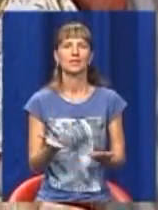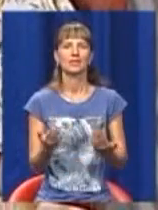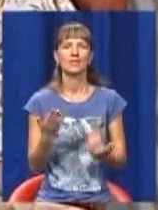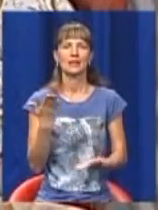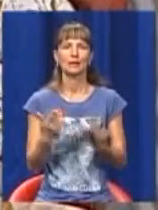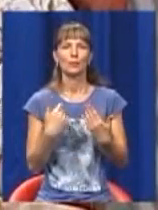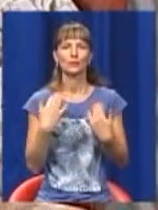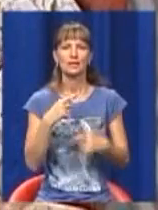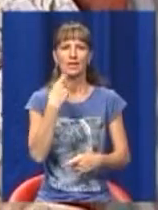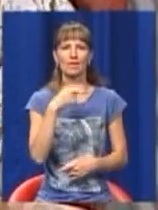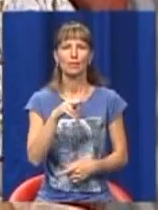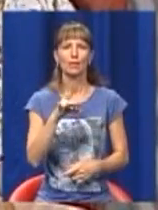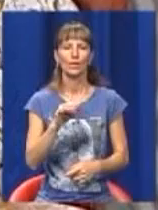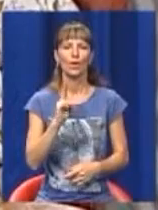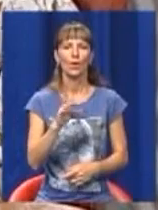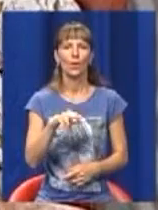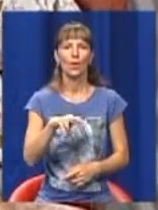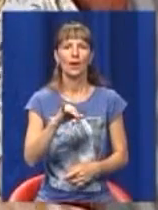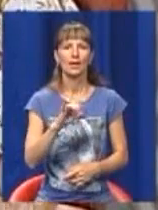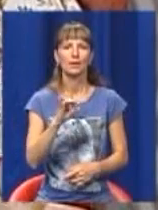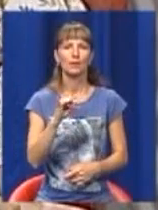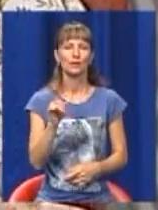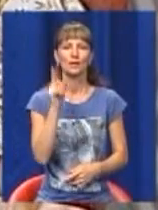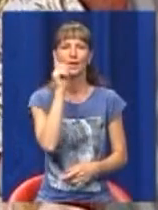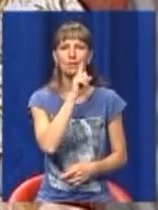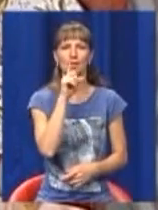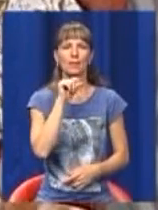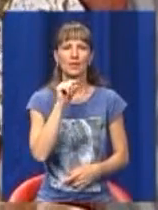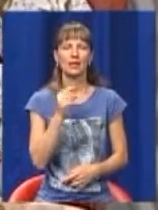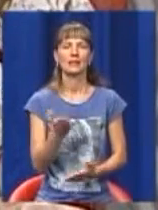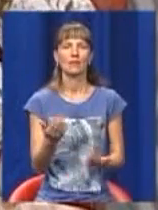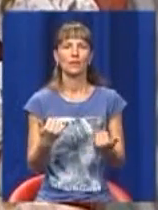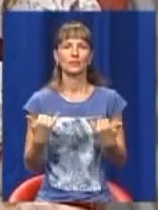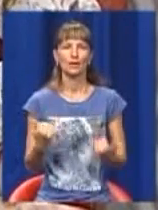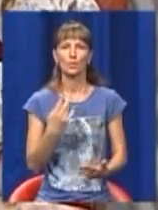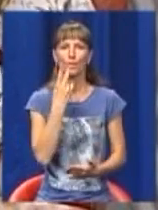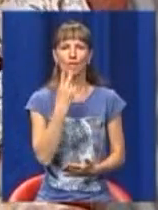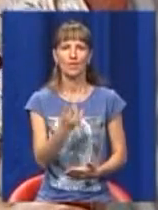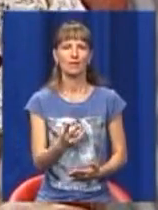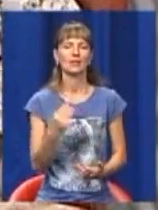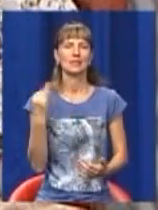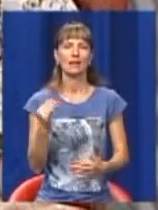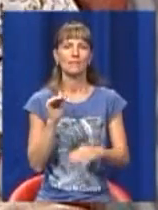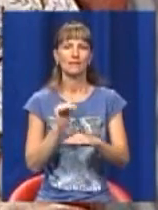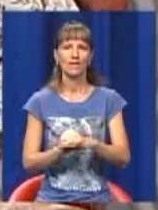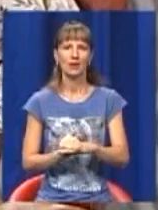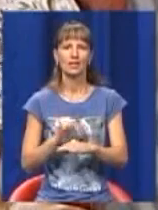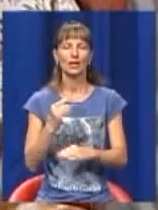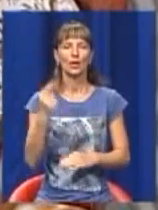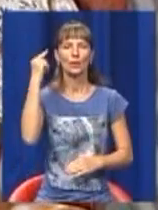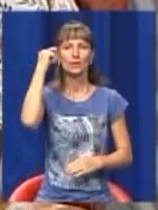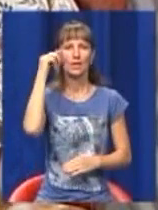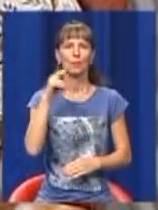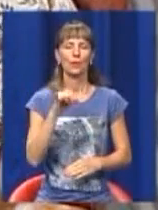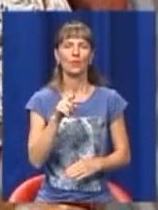давайте, якщо ми вже заговорили про колібрі, що вона найменша пташка, давайте зараз подивимося цікаві факти і